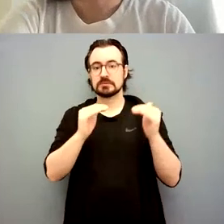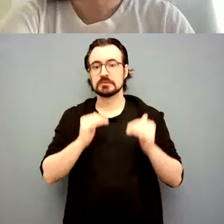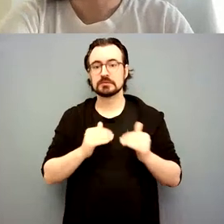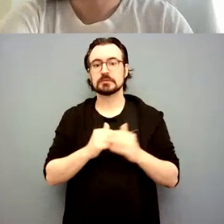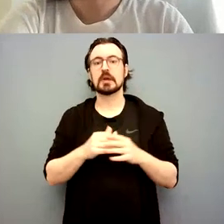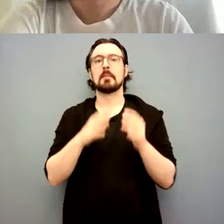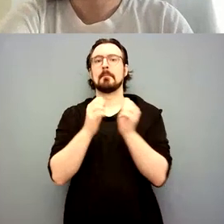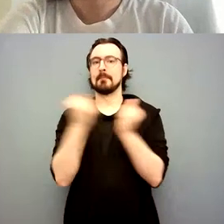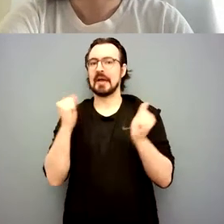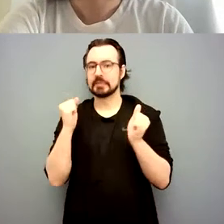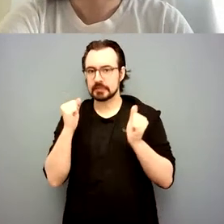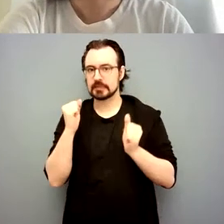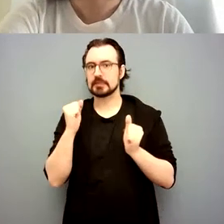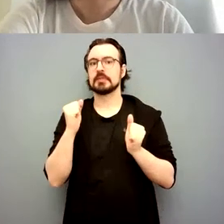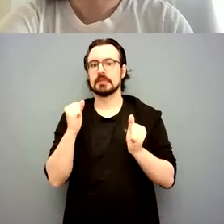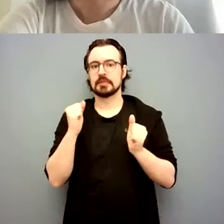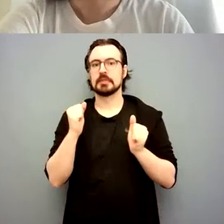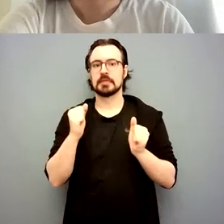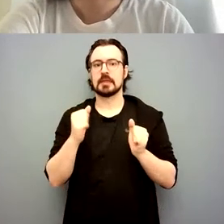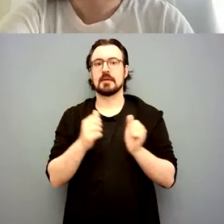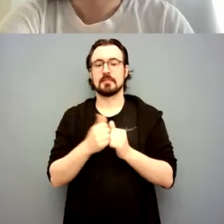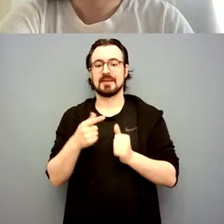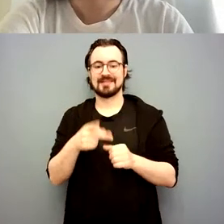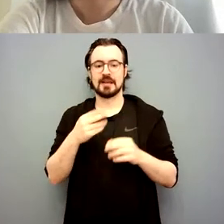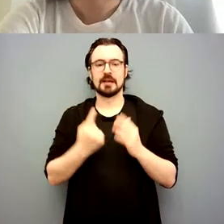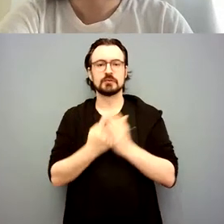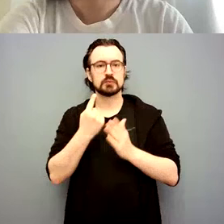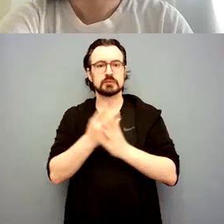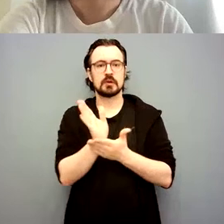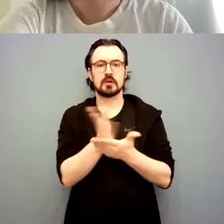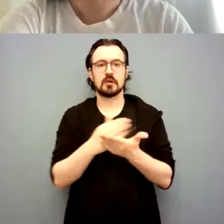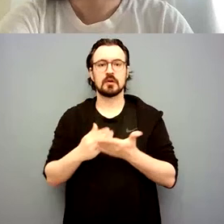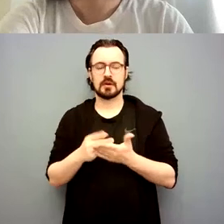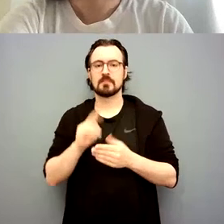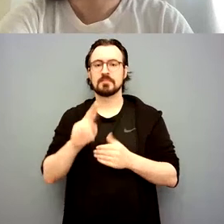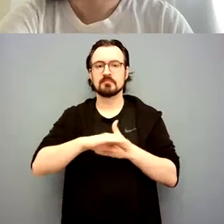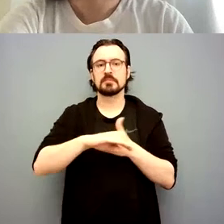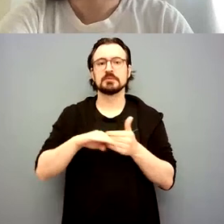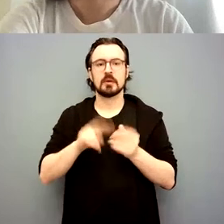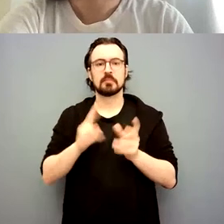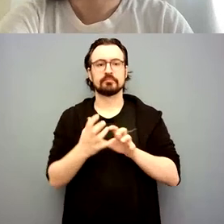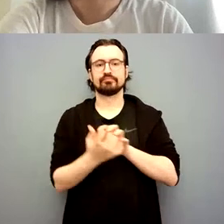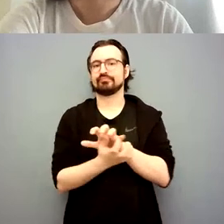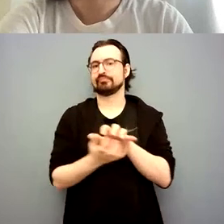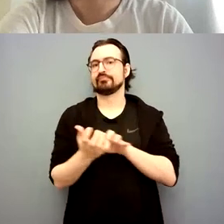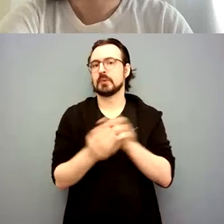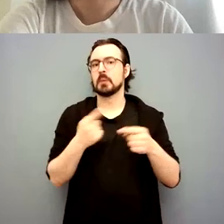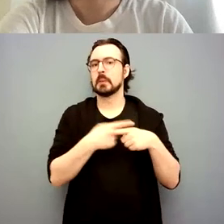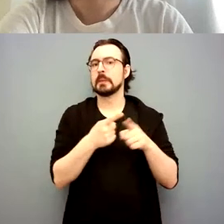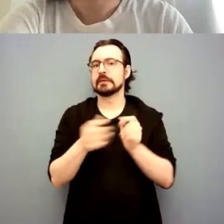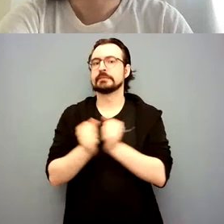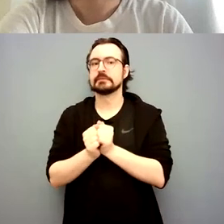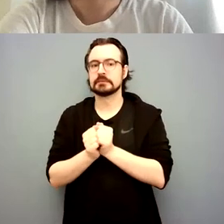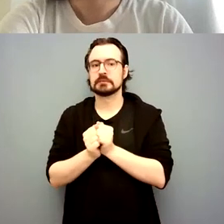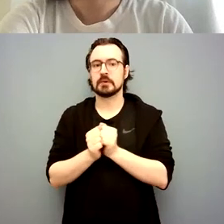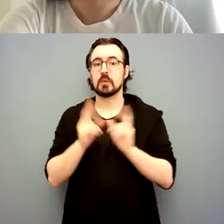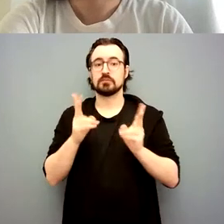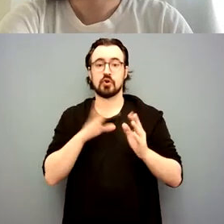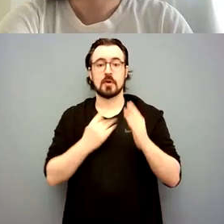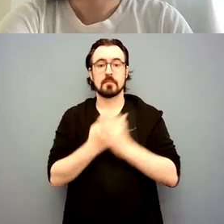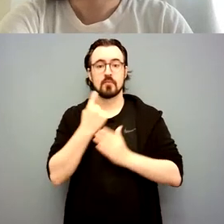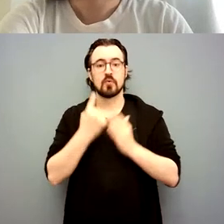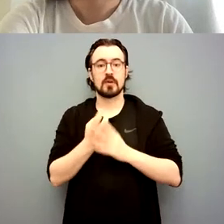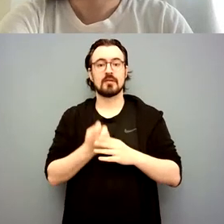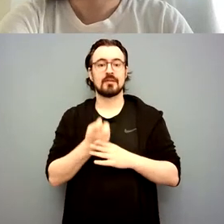funktionsnedsättning. Men resurstilldelningen är väldigt, väldigt begränsande och krånglig på olika sätt. Att ha möjlighet att